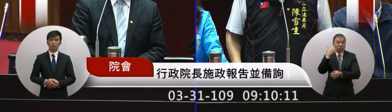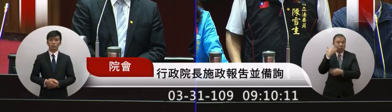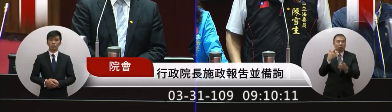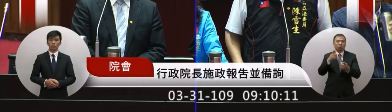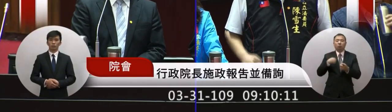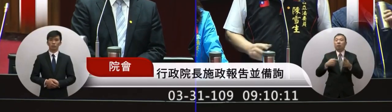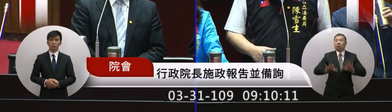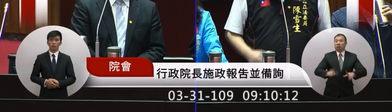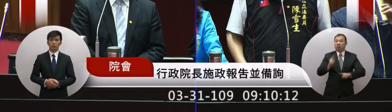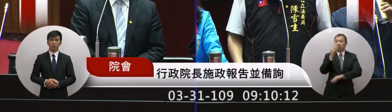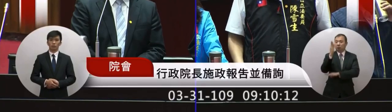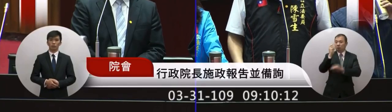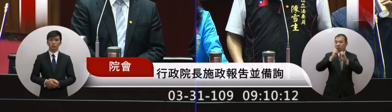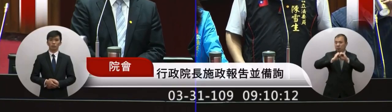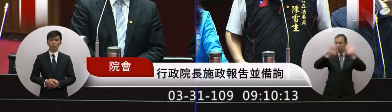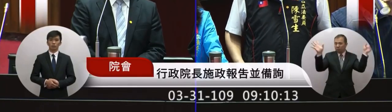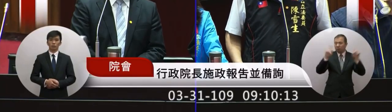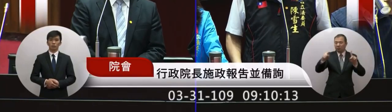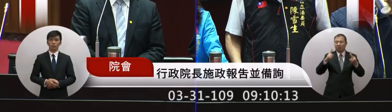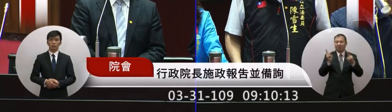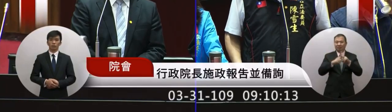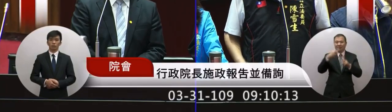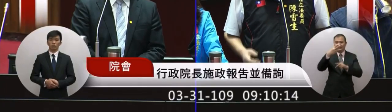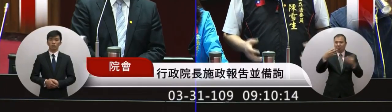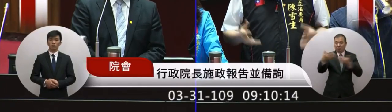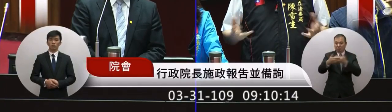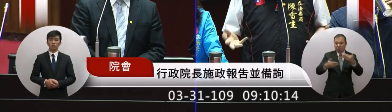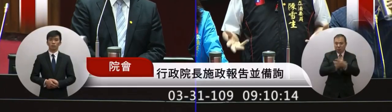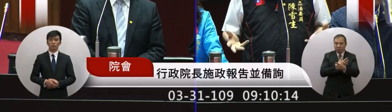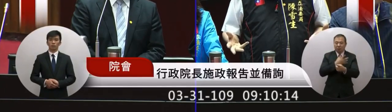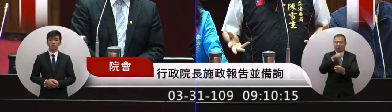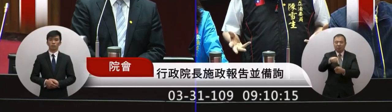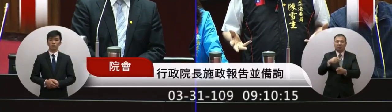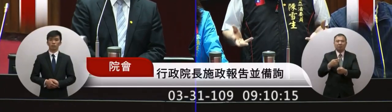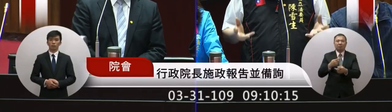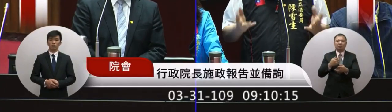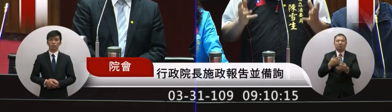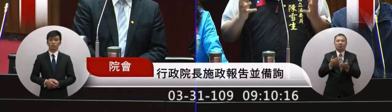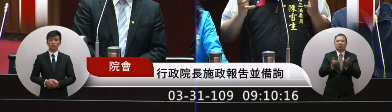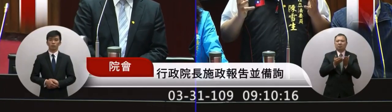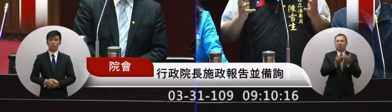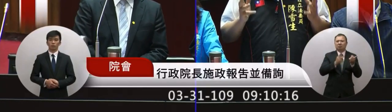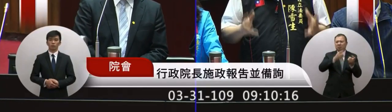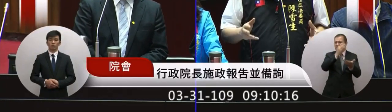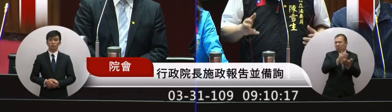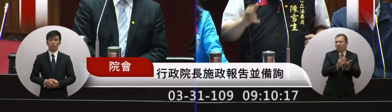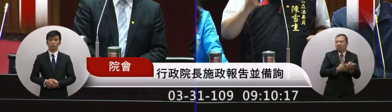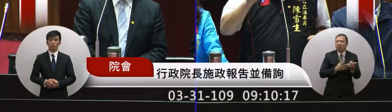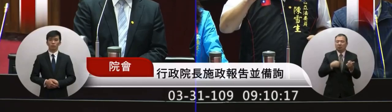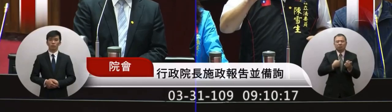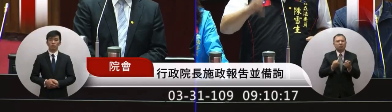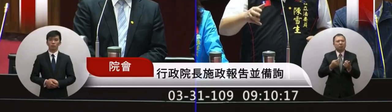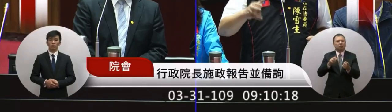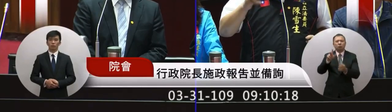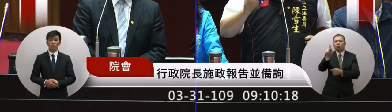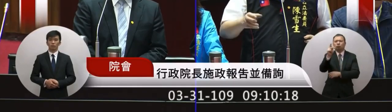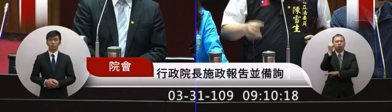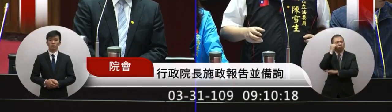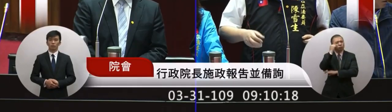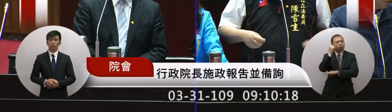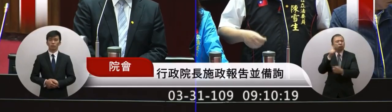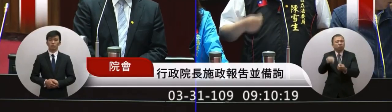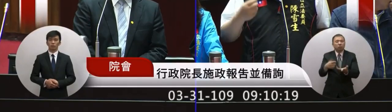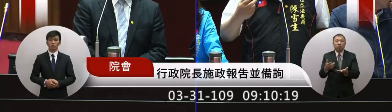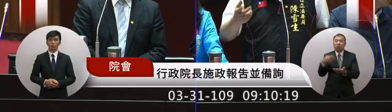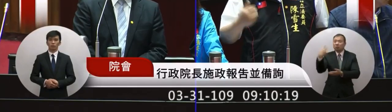东嘛，这船员没问题。还有旅馆纾困也不要钱因为只是在旅馆，在这个银行的银